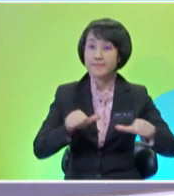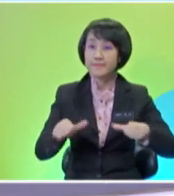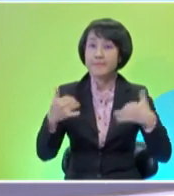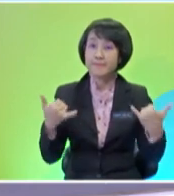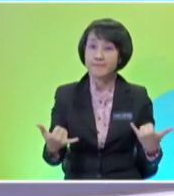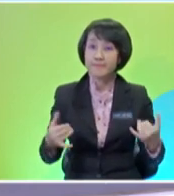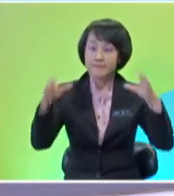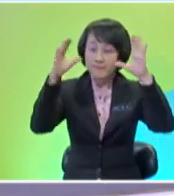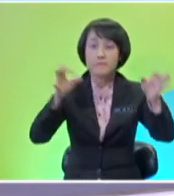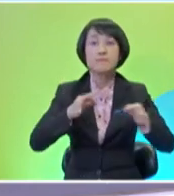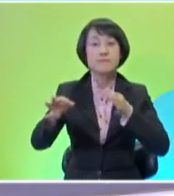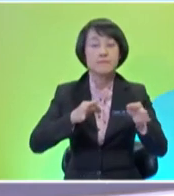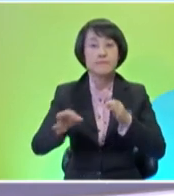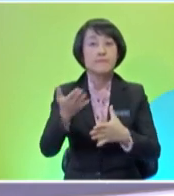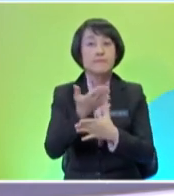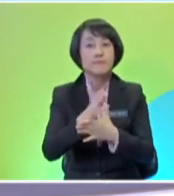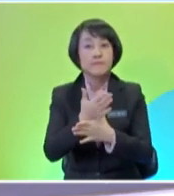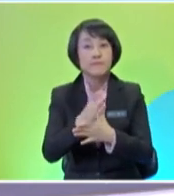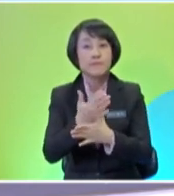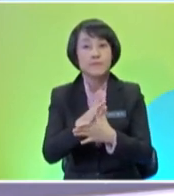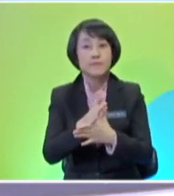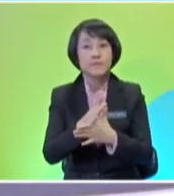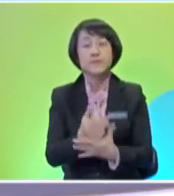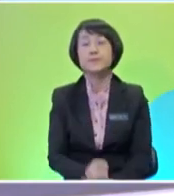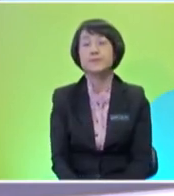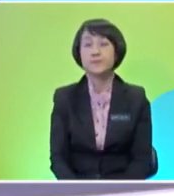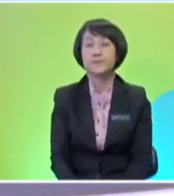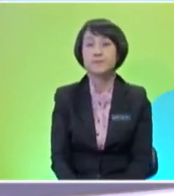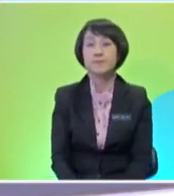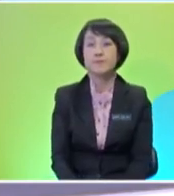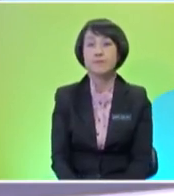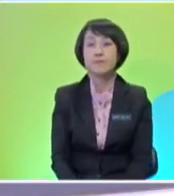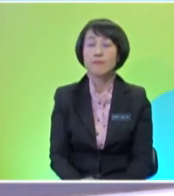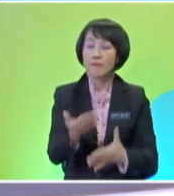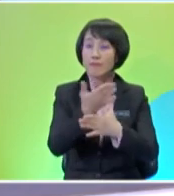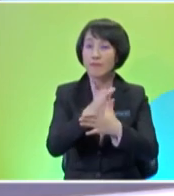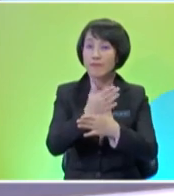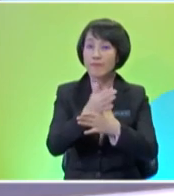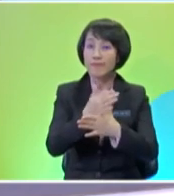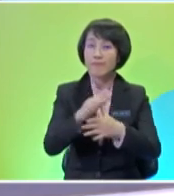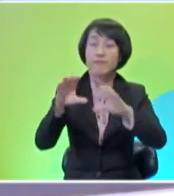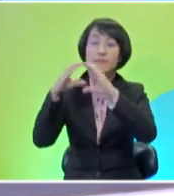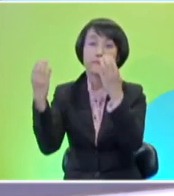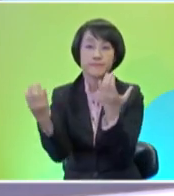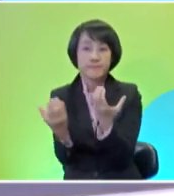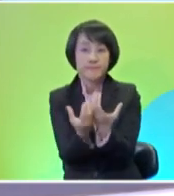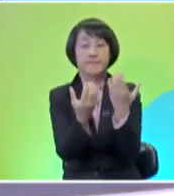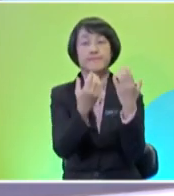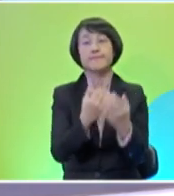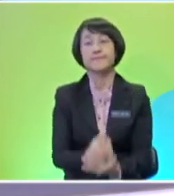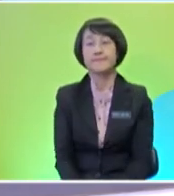menerangkan bahwa bagi-bagi juga boleh dibuat melalui pembagian secara kumpulan Oke